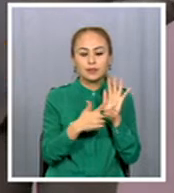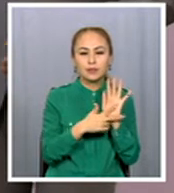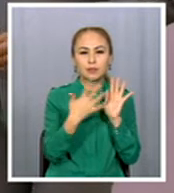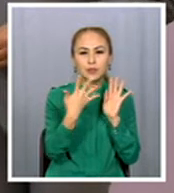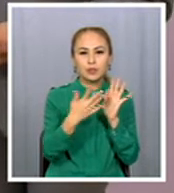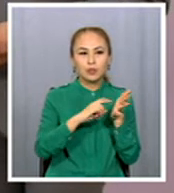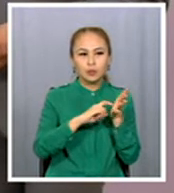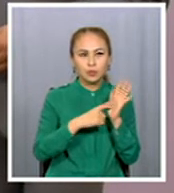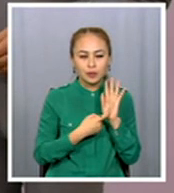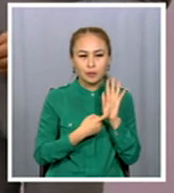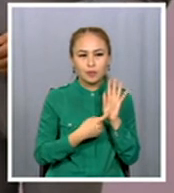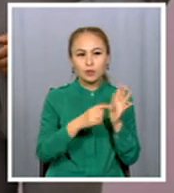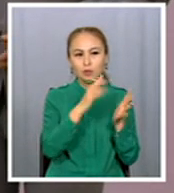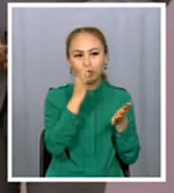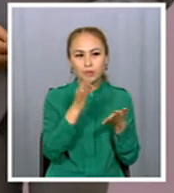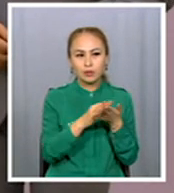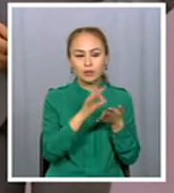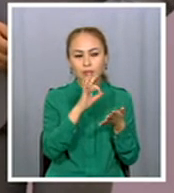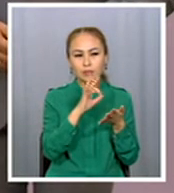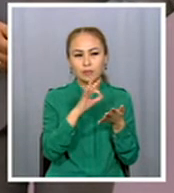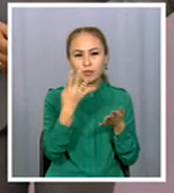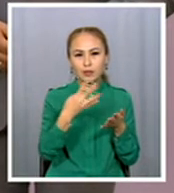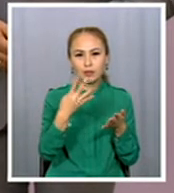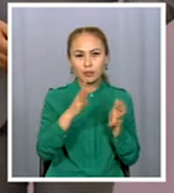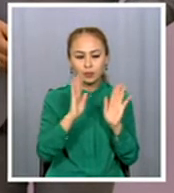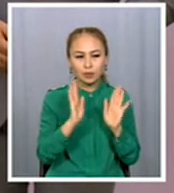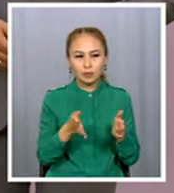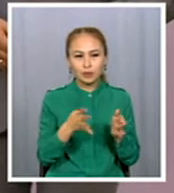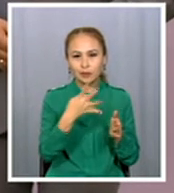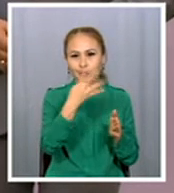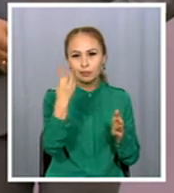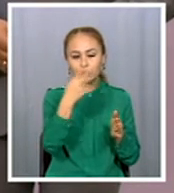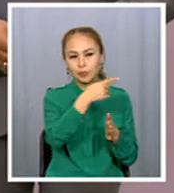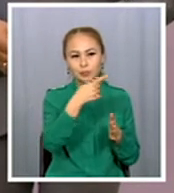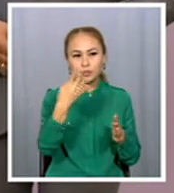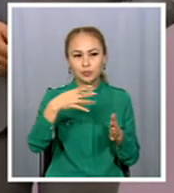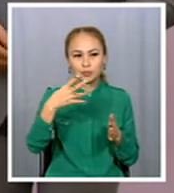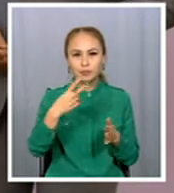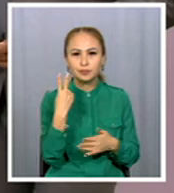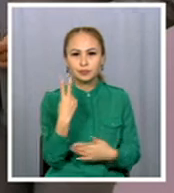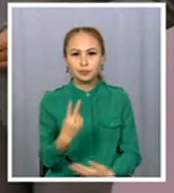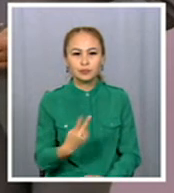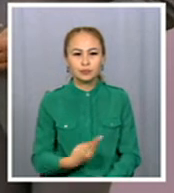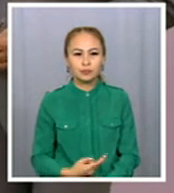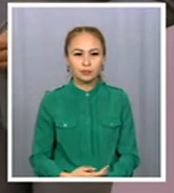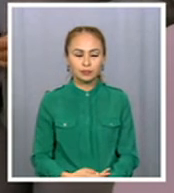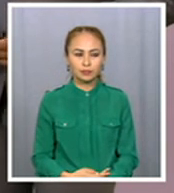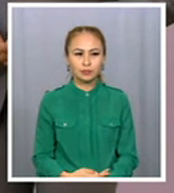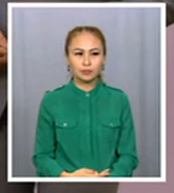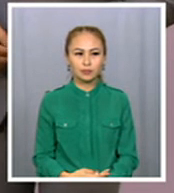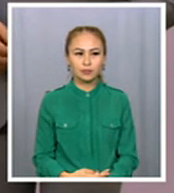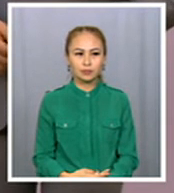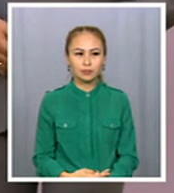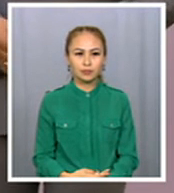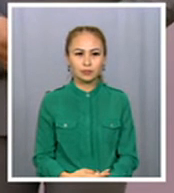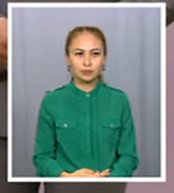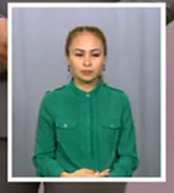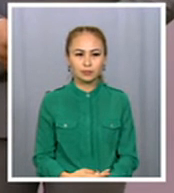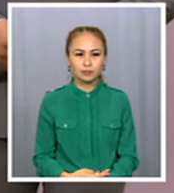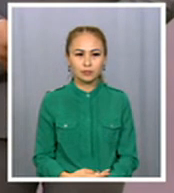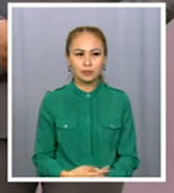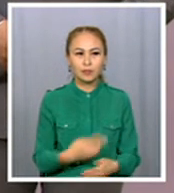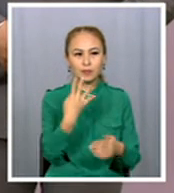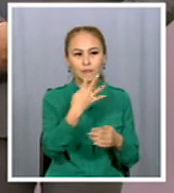көбейтеміз. Көбейтінінің мәні 40-қа тең. 42 мен 40-тың айырмасы 2-ге тең. 2-нің